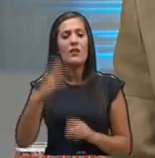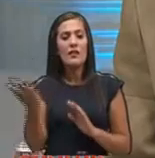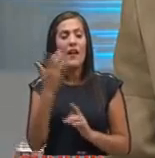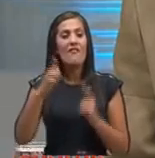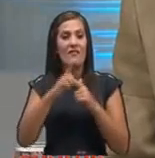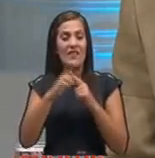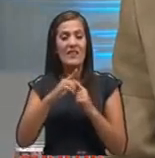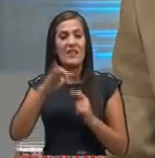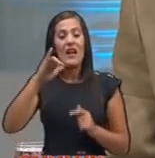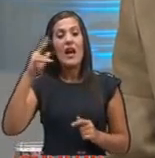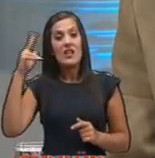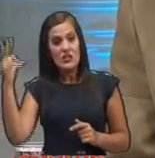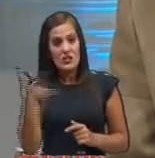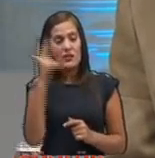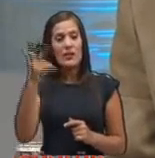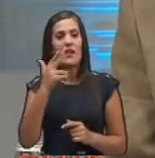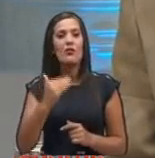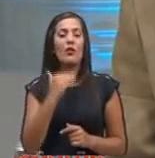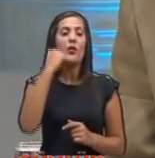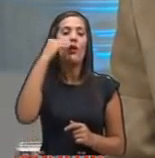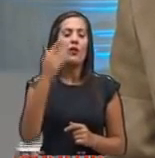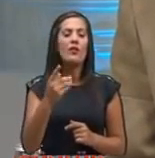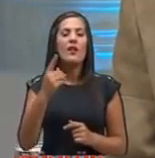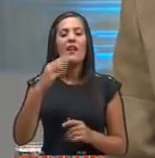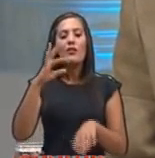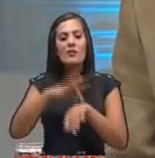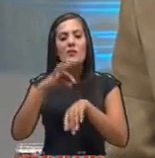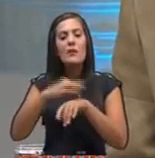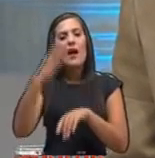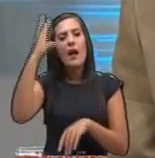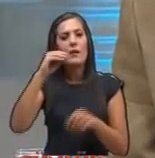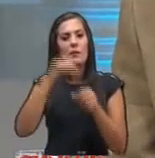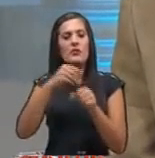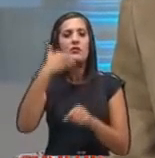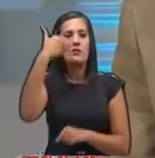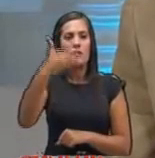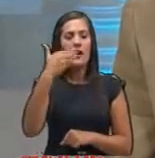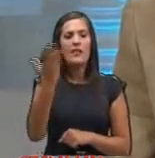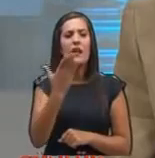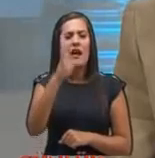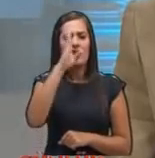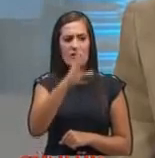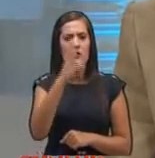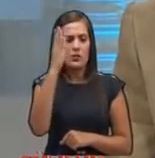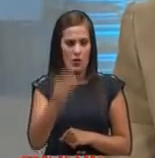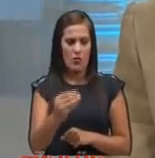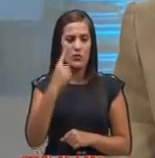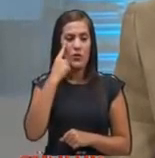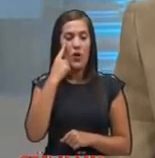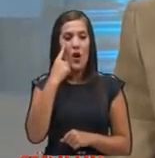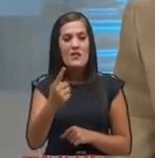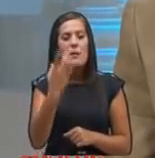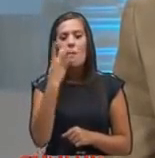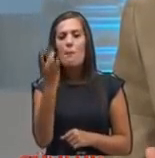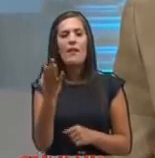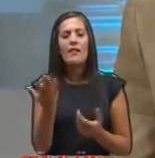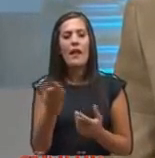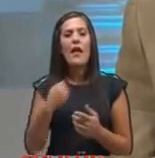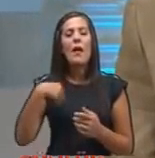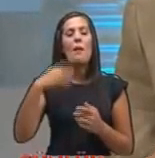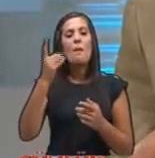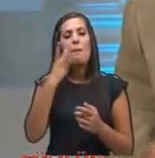fıtığın şiddetini ve yoğunluğunu ve tıbbi ve cerrahi anlamda diyeyim daha ciddi olduğunu gösteren bulgu ise belirli